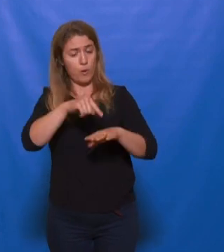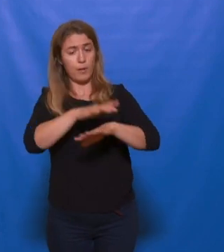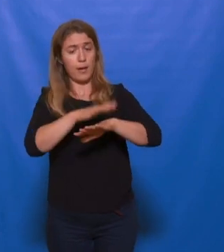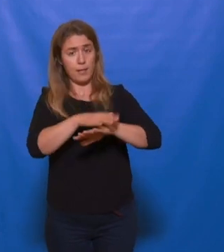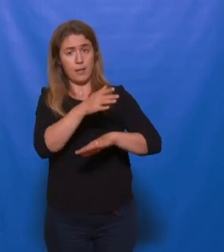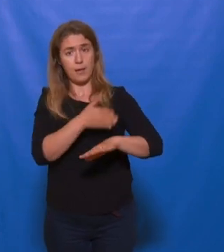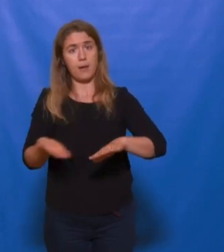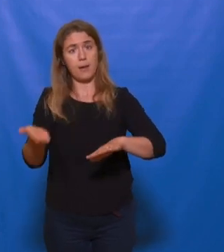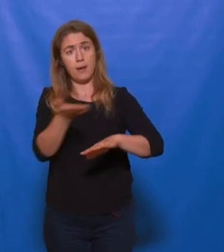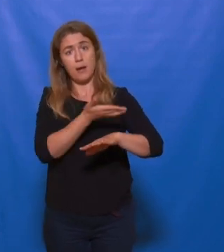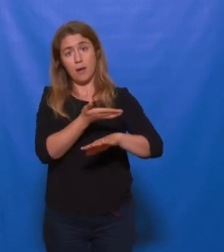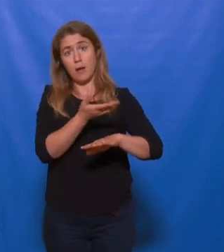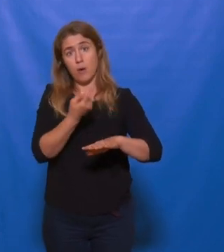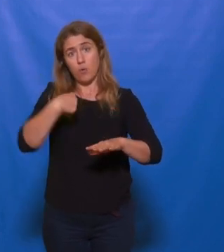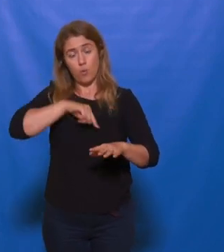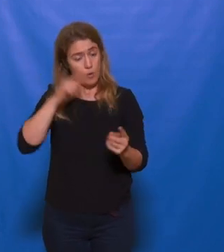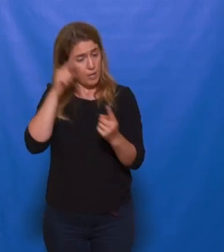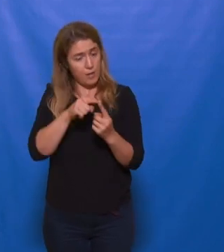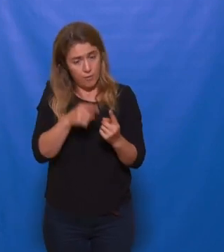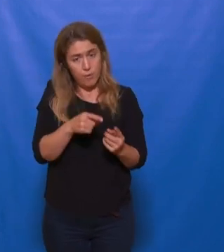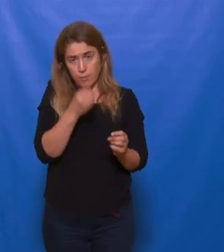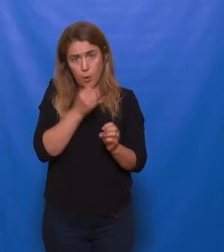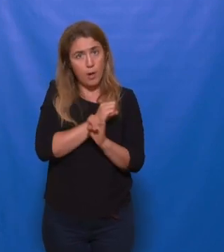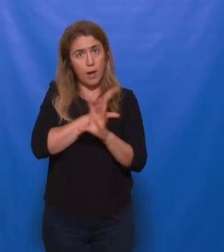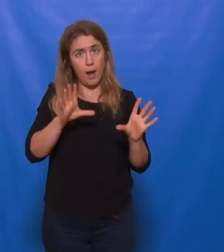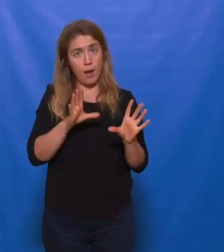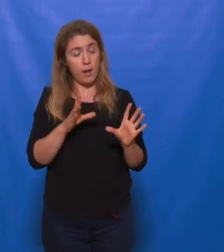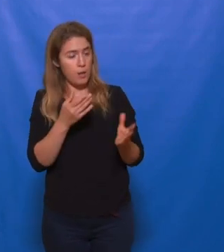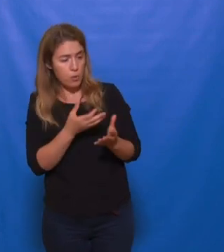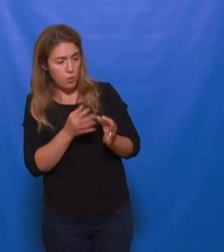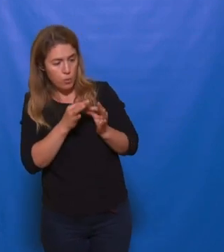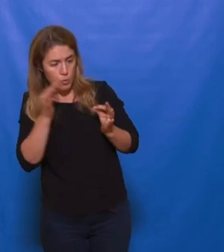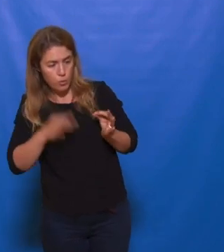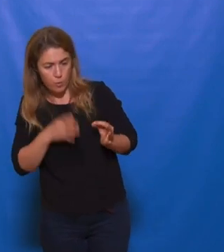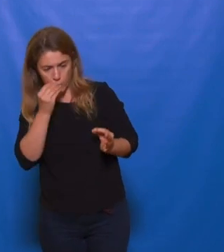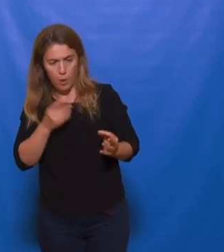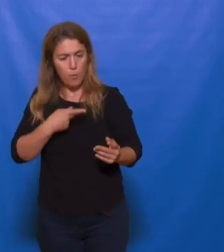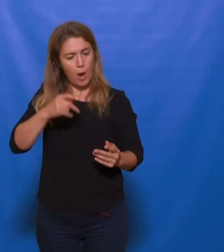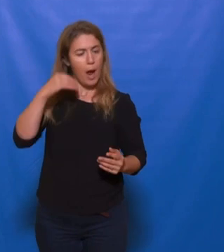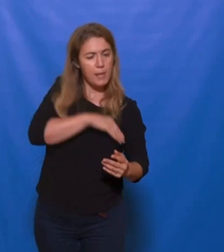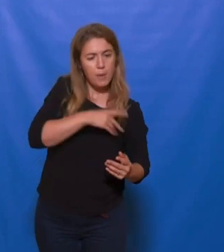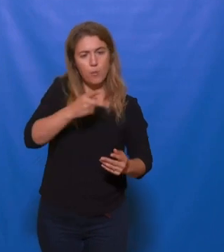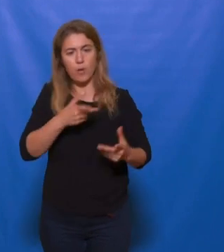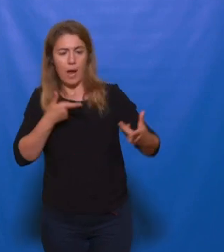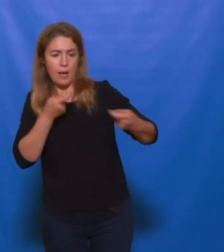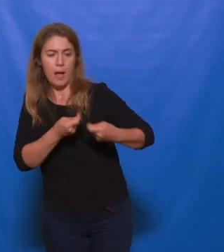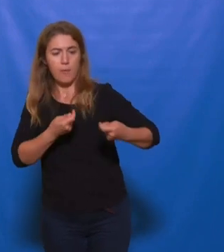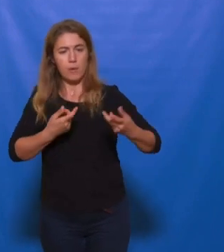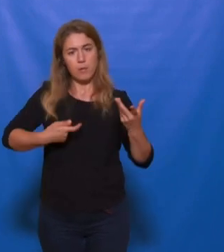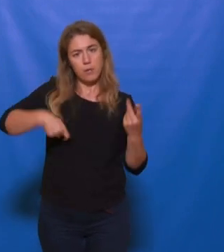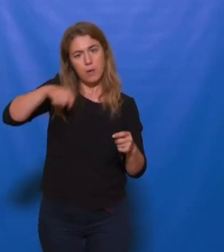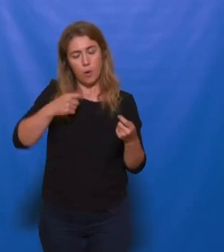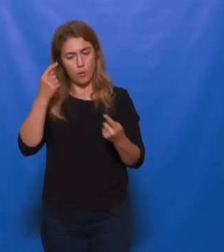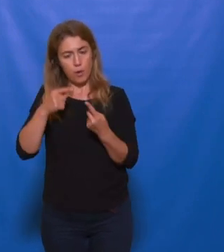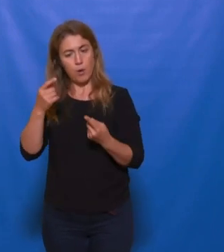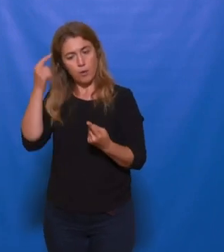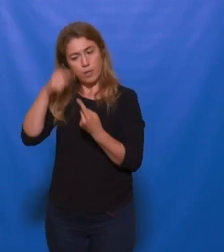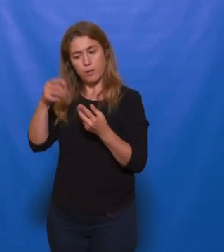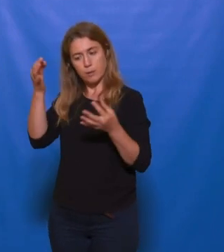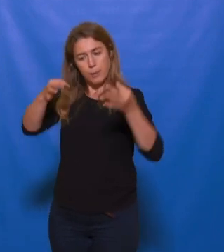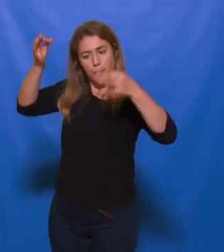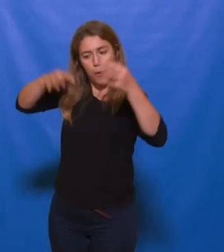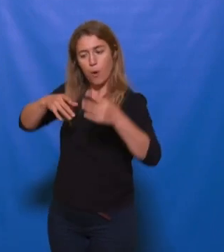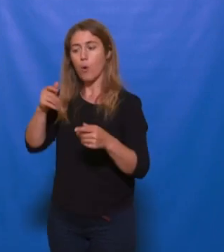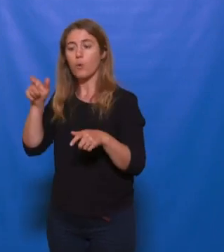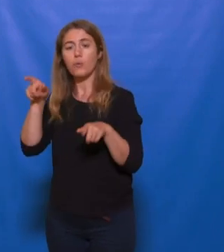très clair sur le sujet. Trouver les réponses les plus rapides, les plus agiles possibles en innovant et en travaillant avec les partenaires